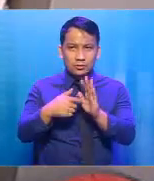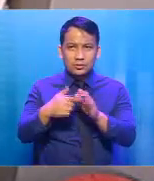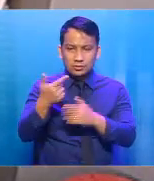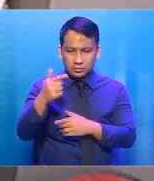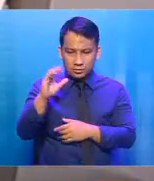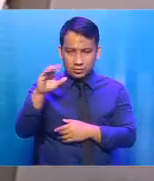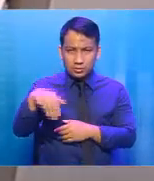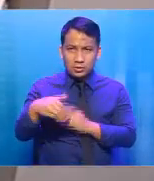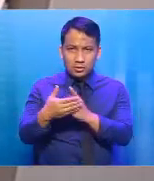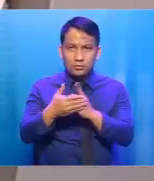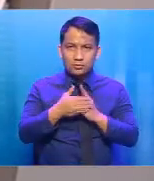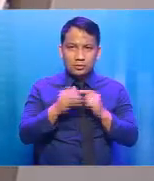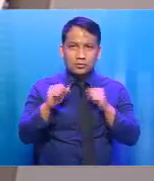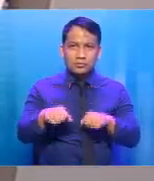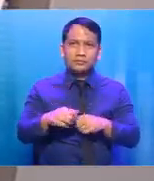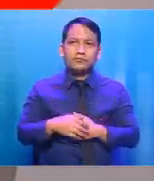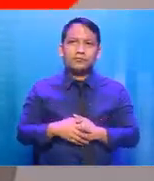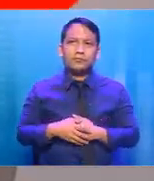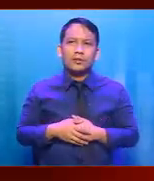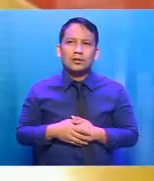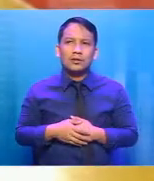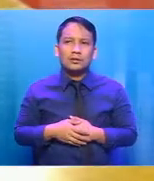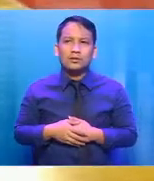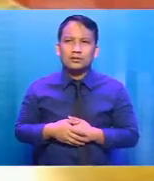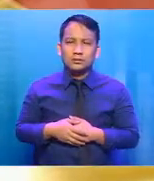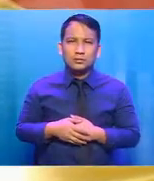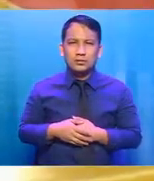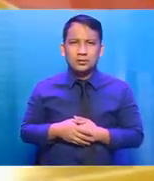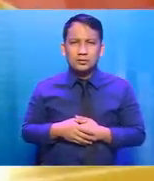ilalim pa rin ang quarantine.